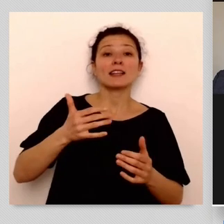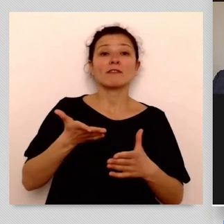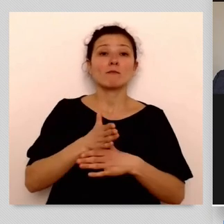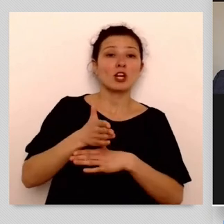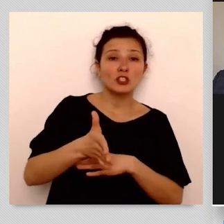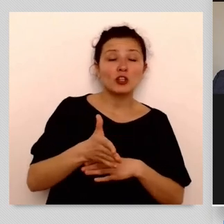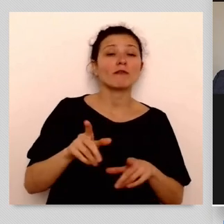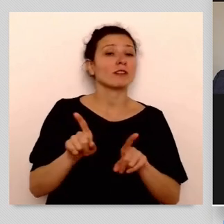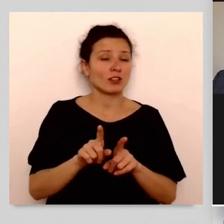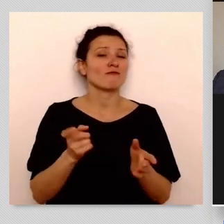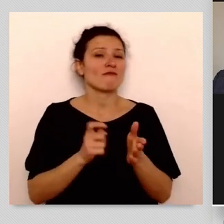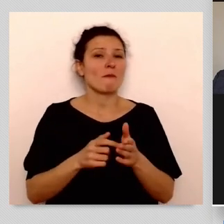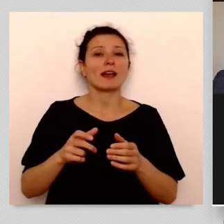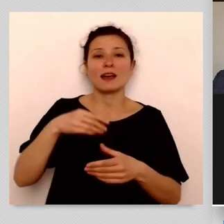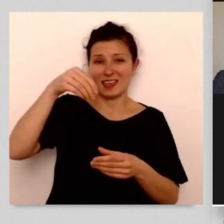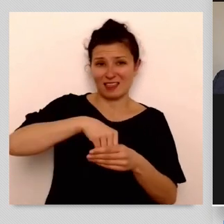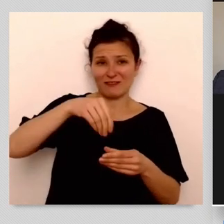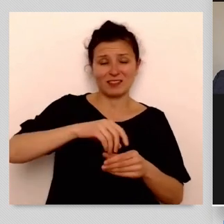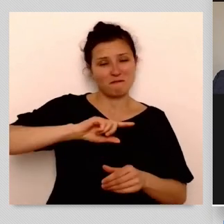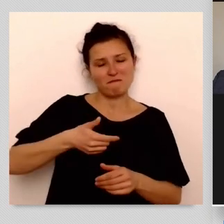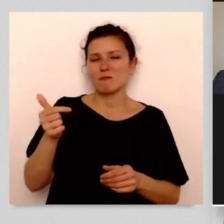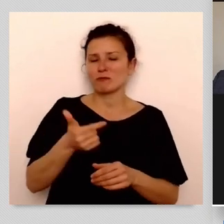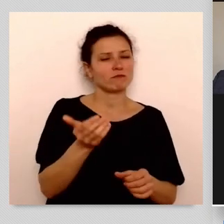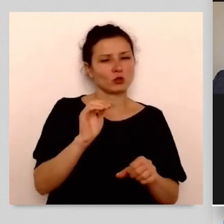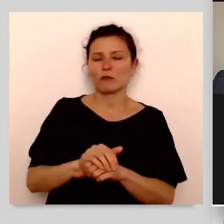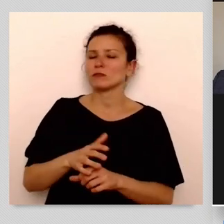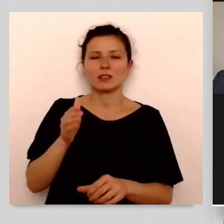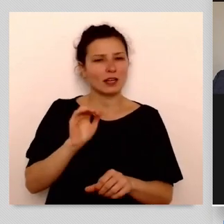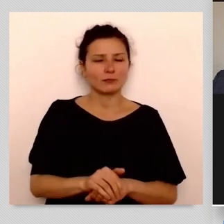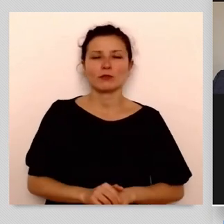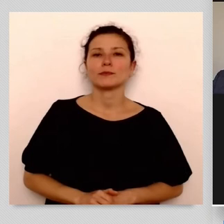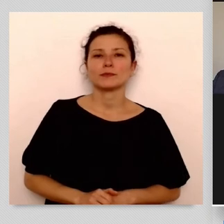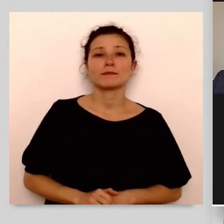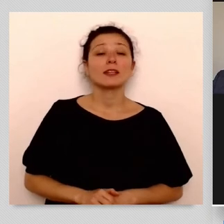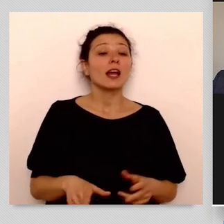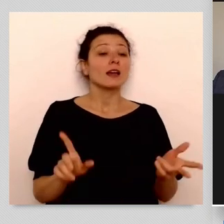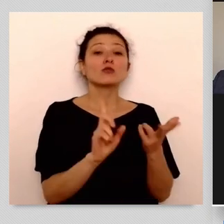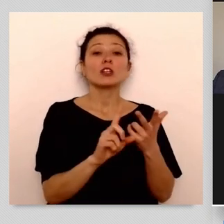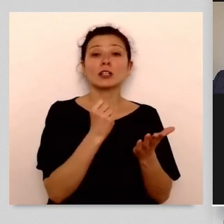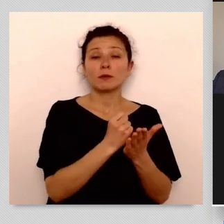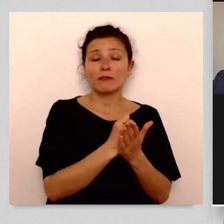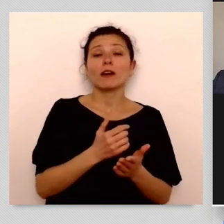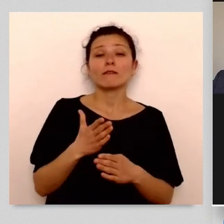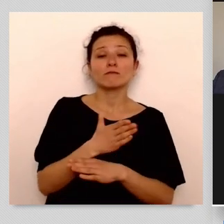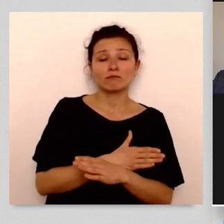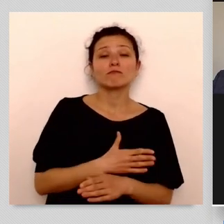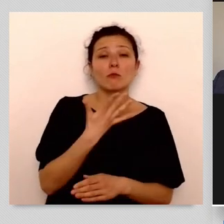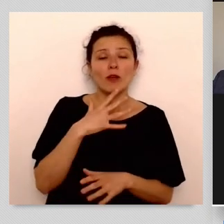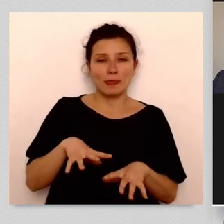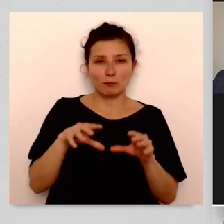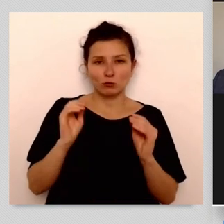pewnych inwestycji, co do których powinniśmy się zgodzić i które powinniśmy zaakceptować. I wreszcie punkt trzeci, ja wspominałam o tym na